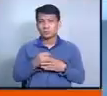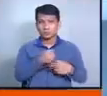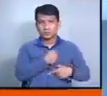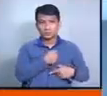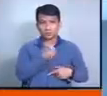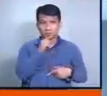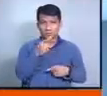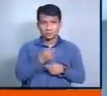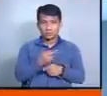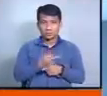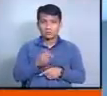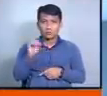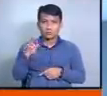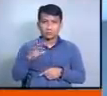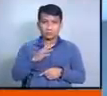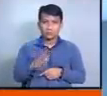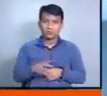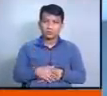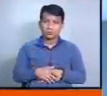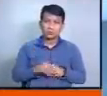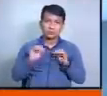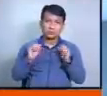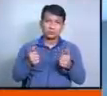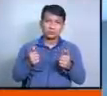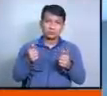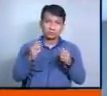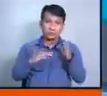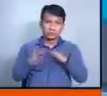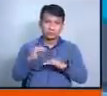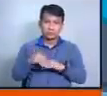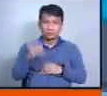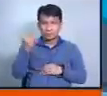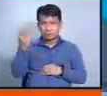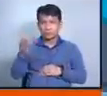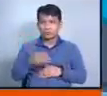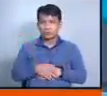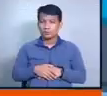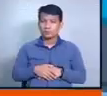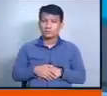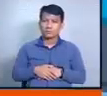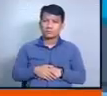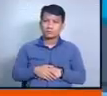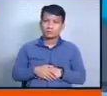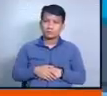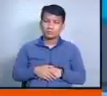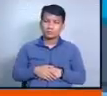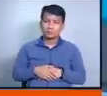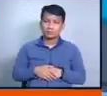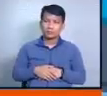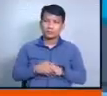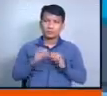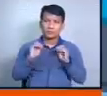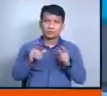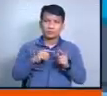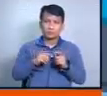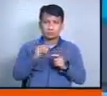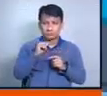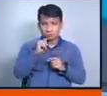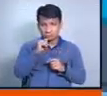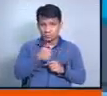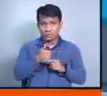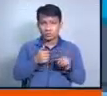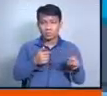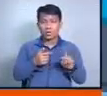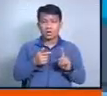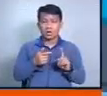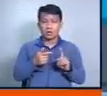hindi nabigay ng tama. Okay, sir? Sige po, sir. Pero ito po, sinusunayan, sir, ng mga guard. Opo. Lalo pa